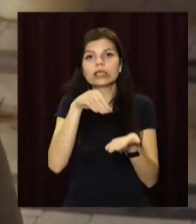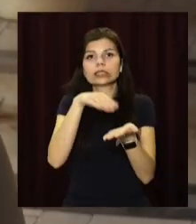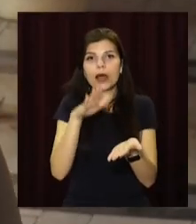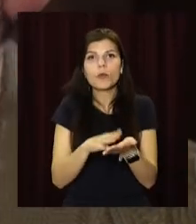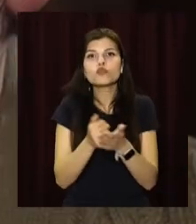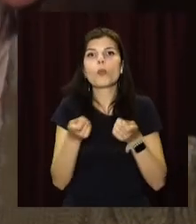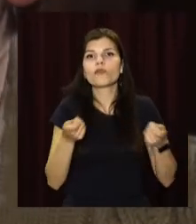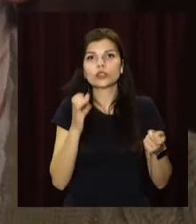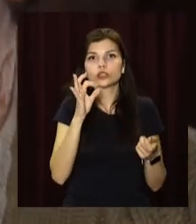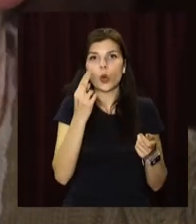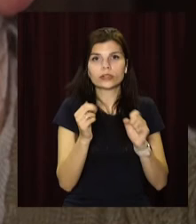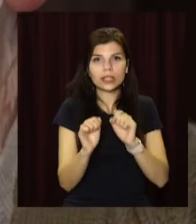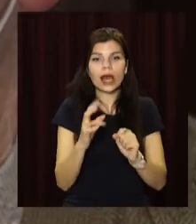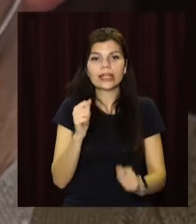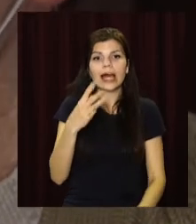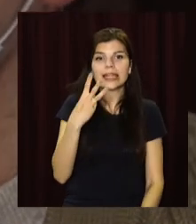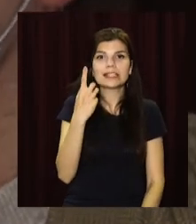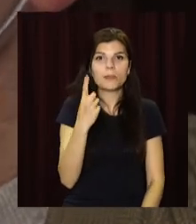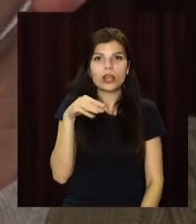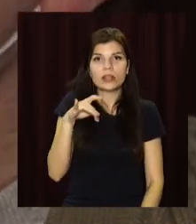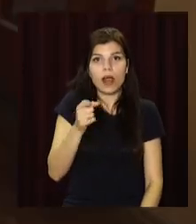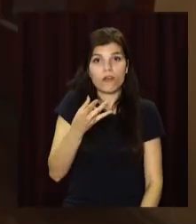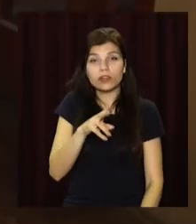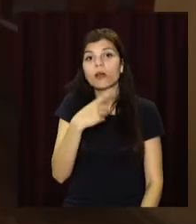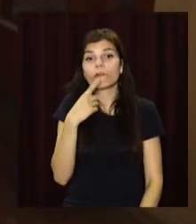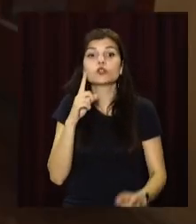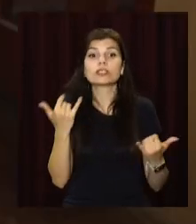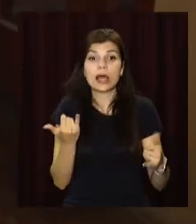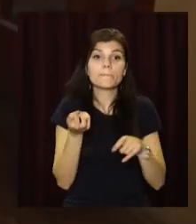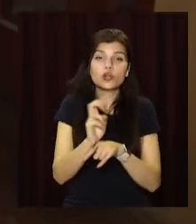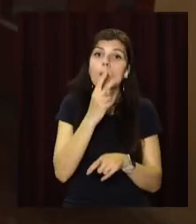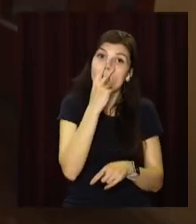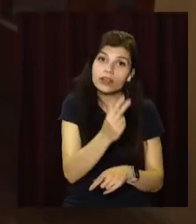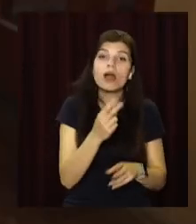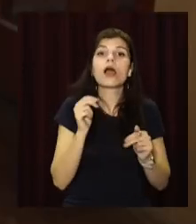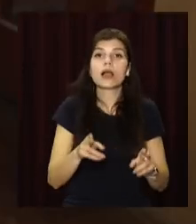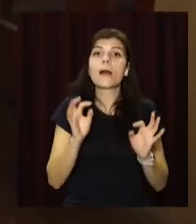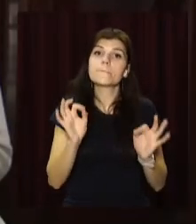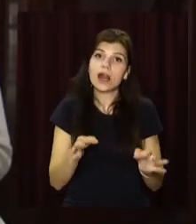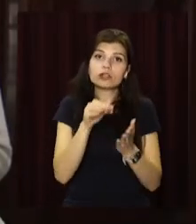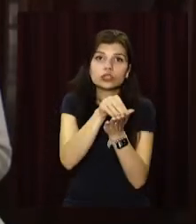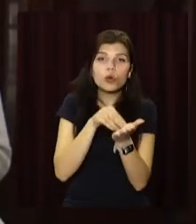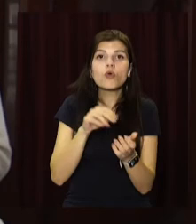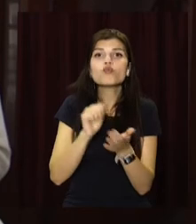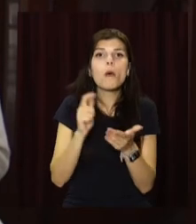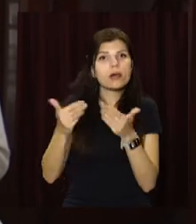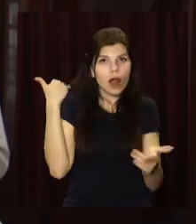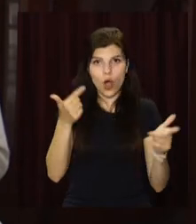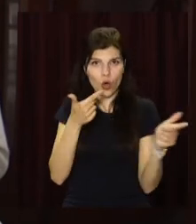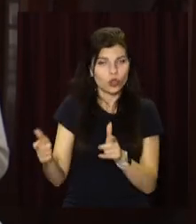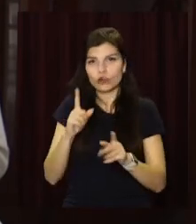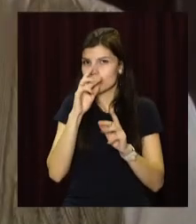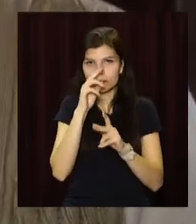до управління соцзахисту на 31 травня. Говорить, зараз прийшла подивитися, як правильно заповнити документи, щоб